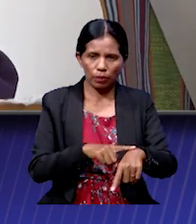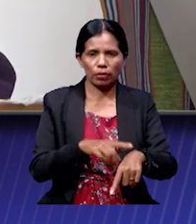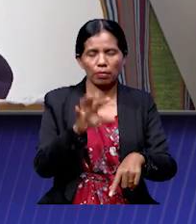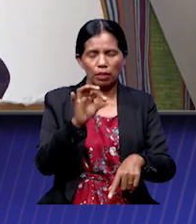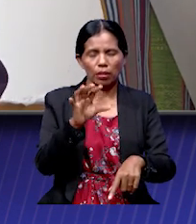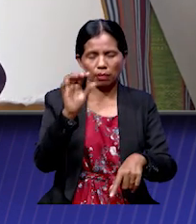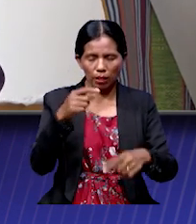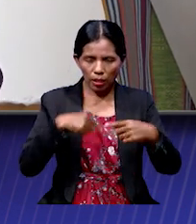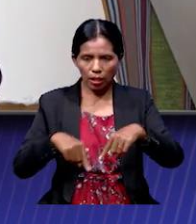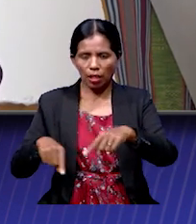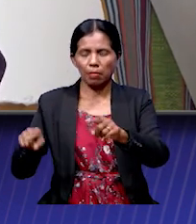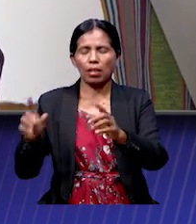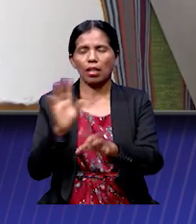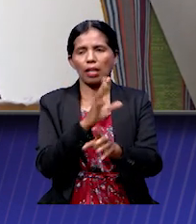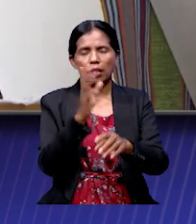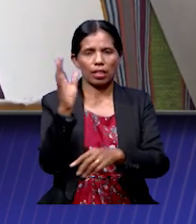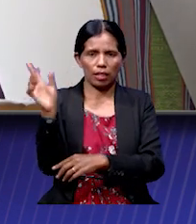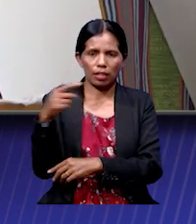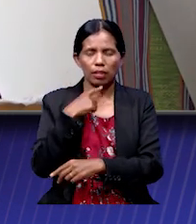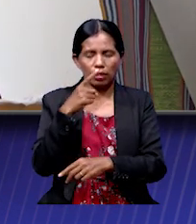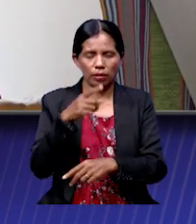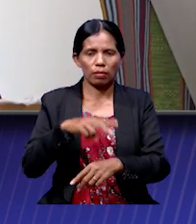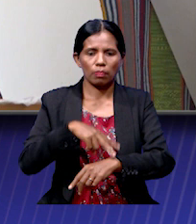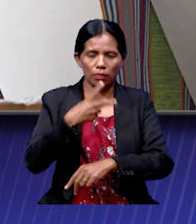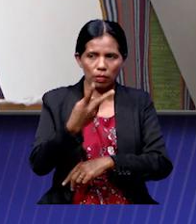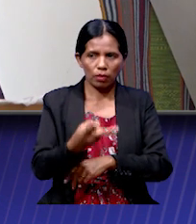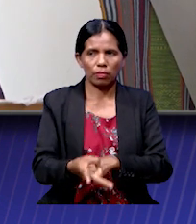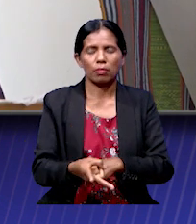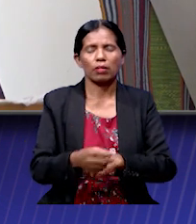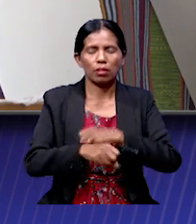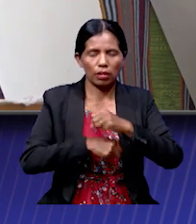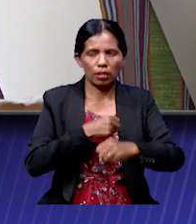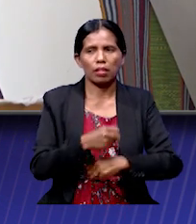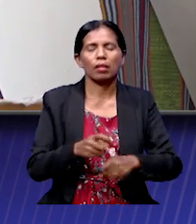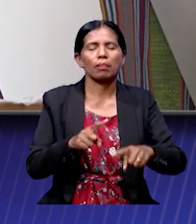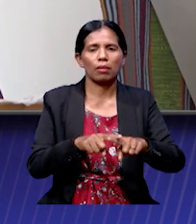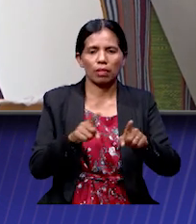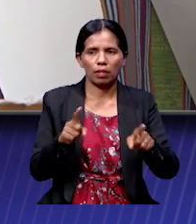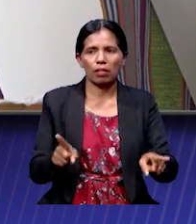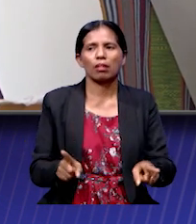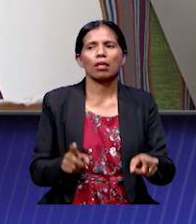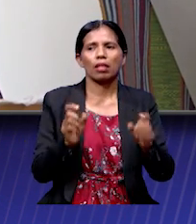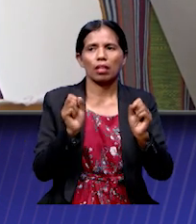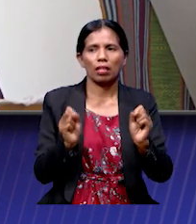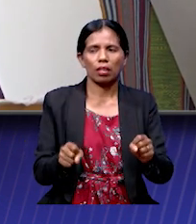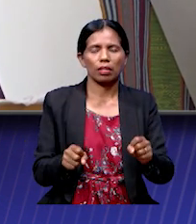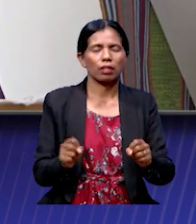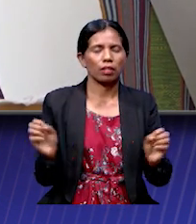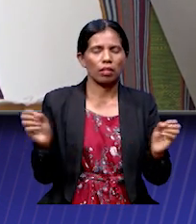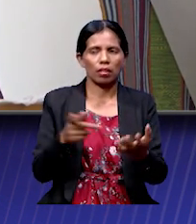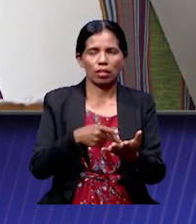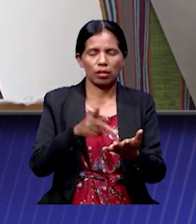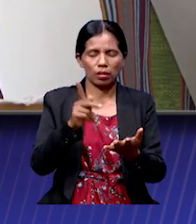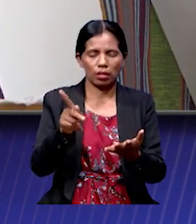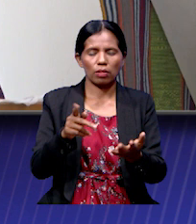duir tumba re. Bem, mota kuak ne? Terus. Mai be, nia la selu ho